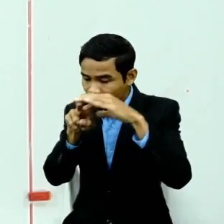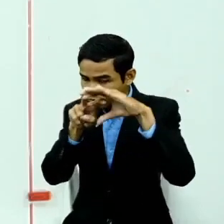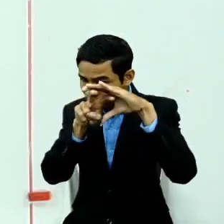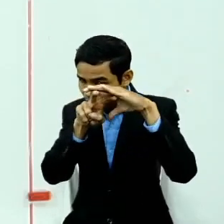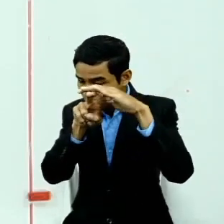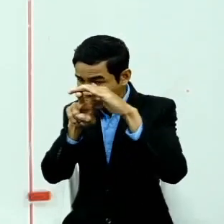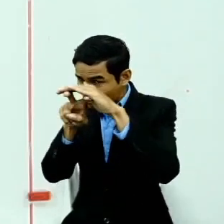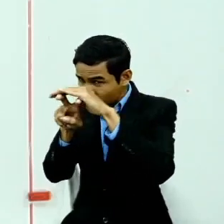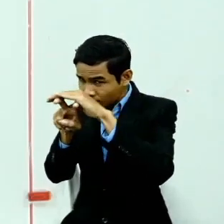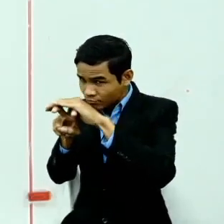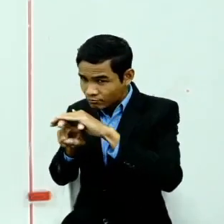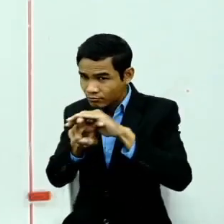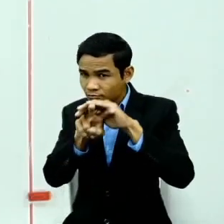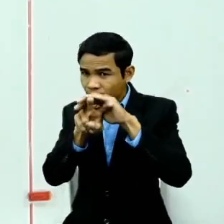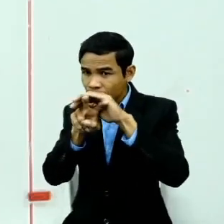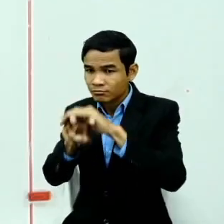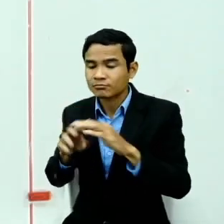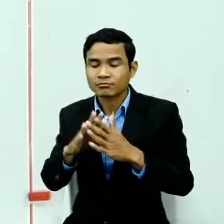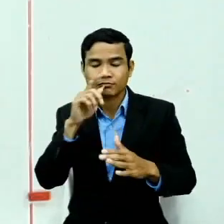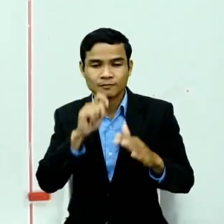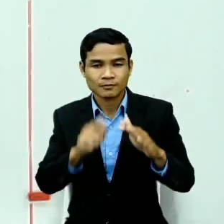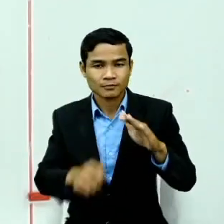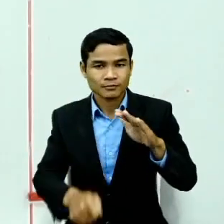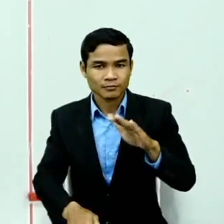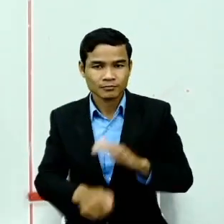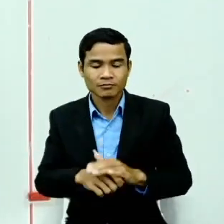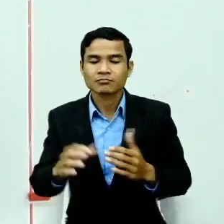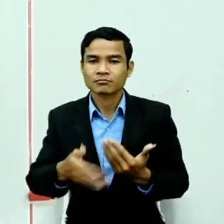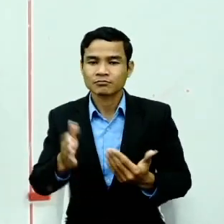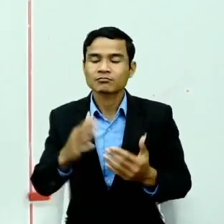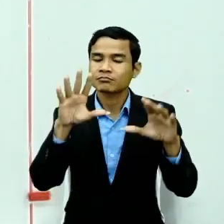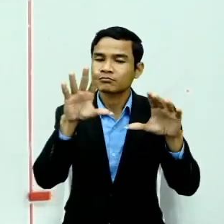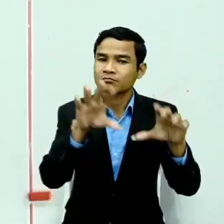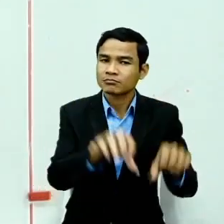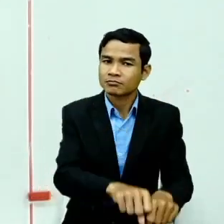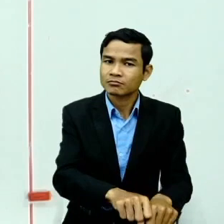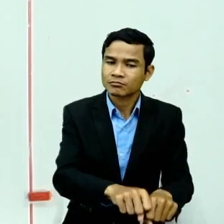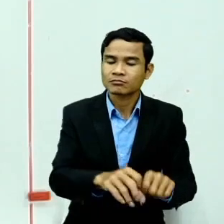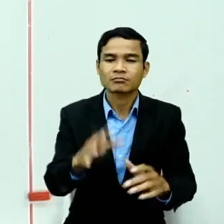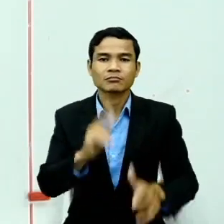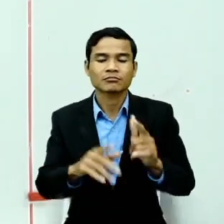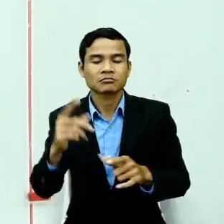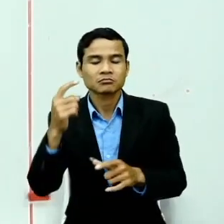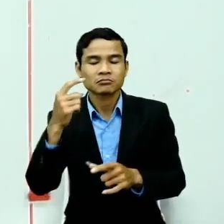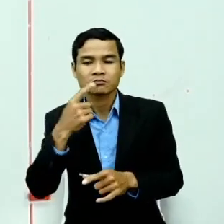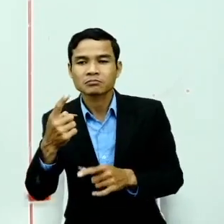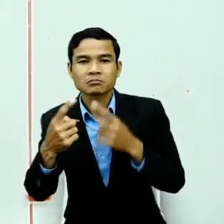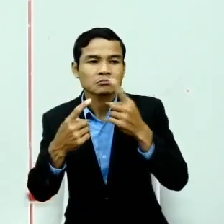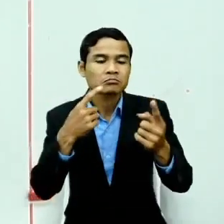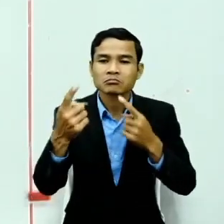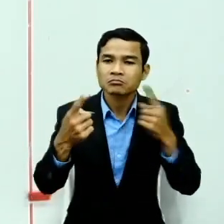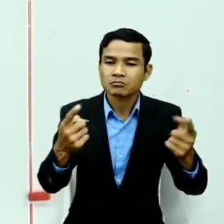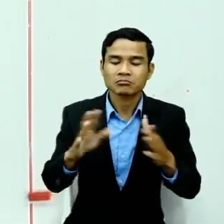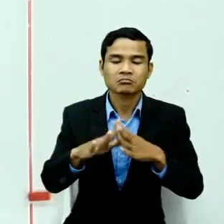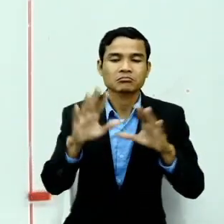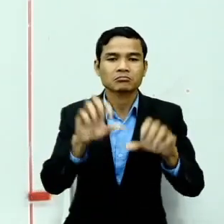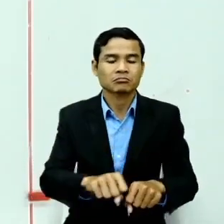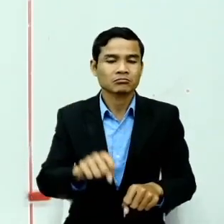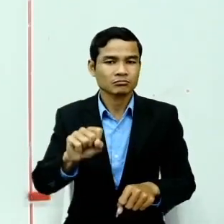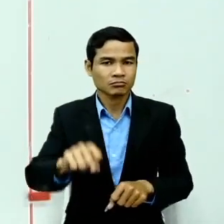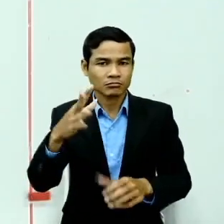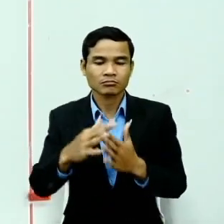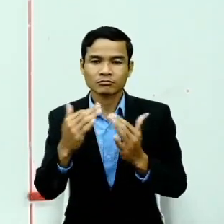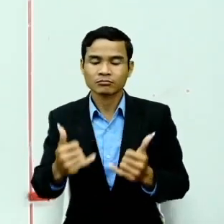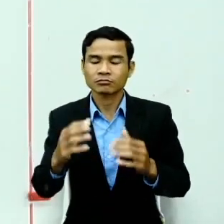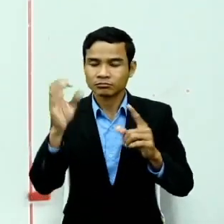nạt đăng tế chá sợp chia sầm ngát bằng nghi xuống hàng cả chạm chá bảo ai kia đăng cứ chạm mình bán thế nó con chả lấy chân tay là ba tiếng ọc